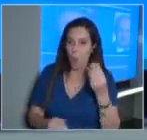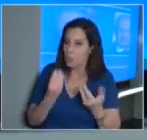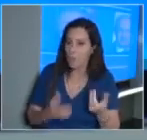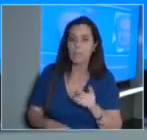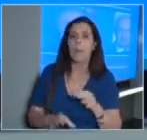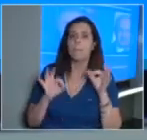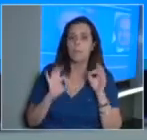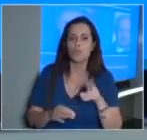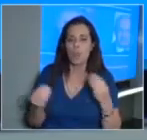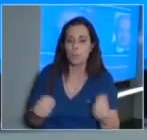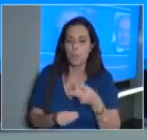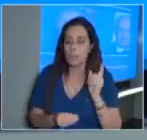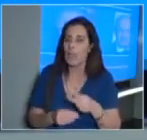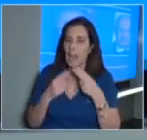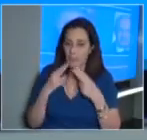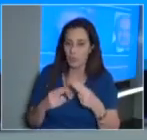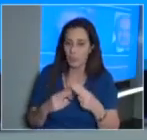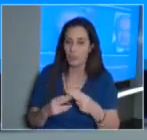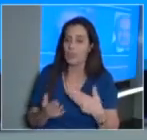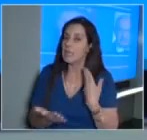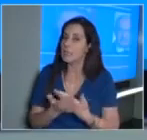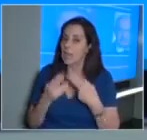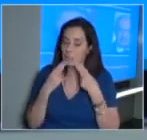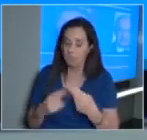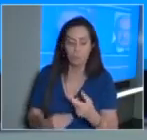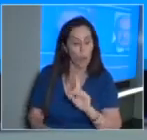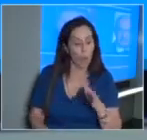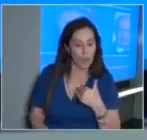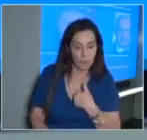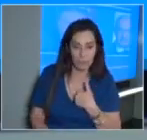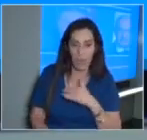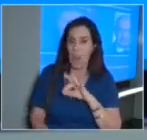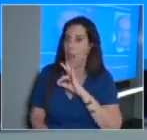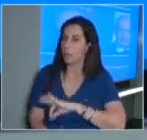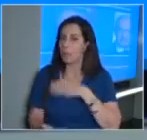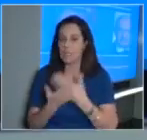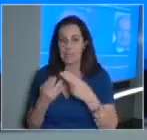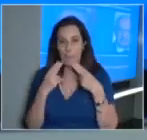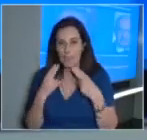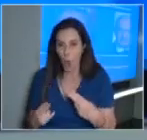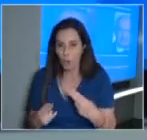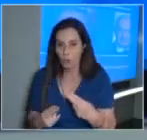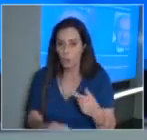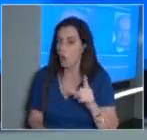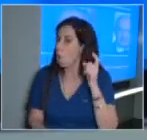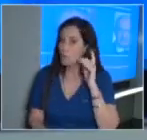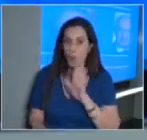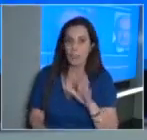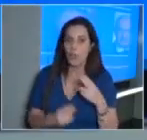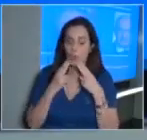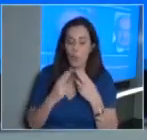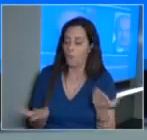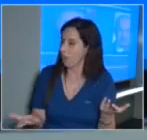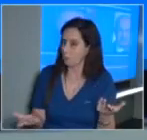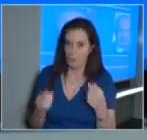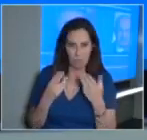זה באמת, יש פה דברים שצריך לפתור. הצעתי את הפתרון הזה, לא רק אני, אביגדור ליברמן הציע את הפתרון הזה. לא שמעתי תגובה